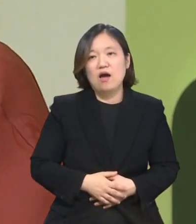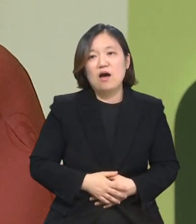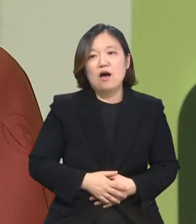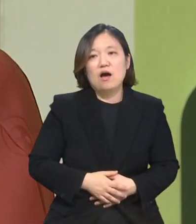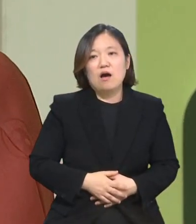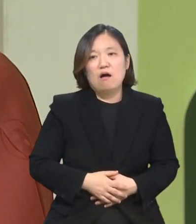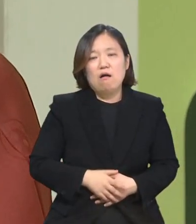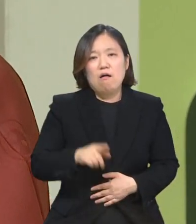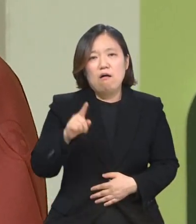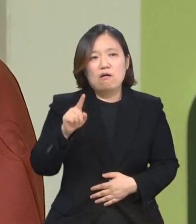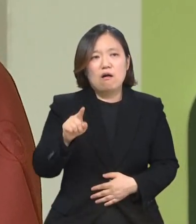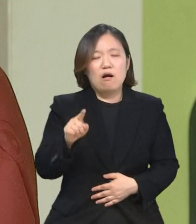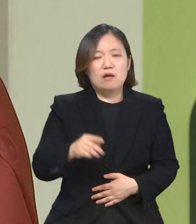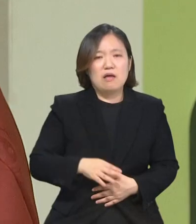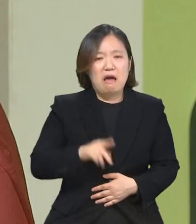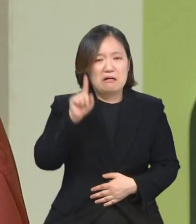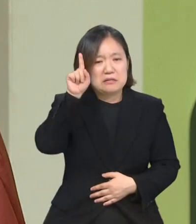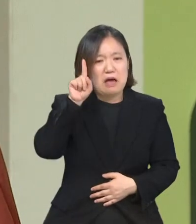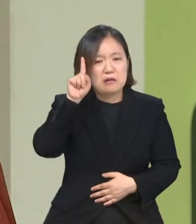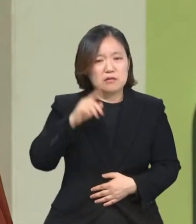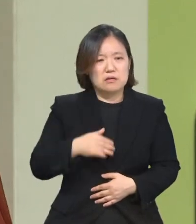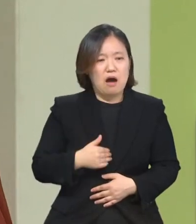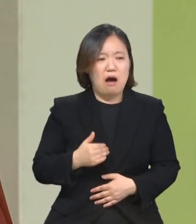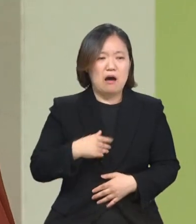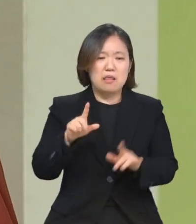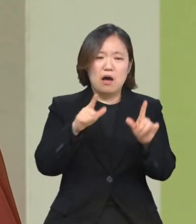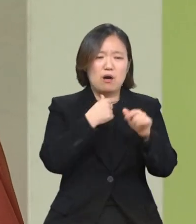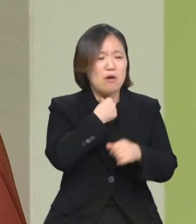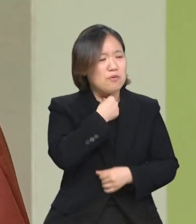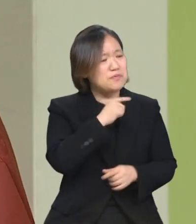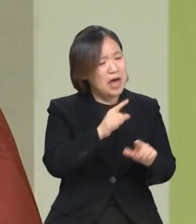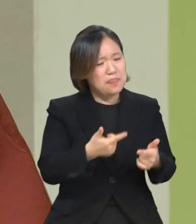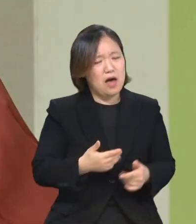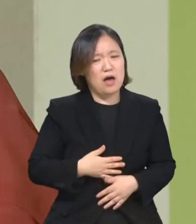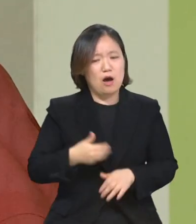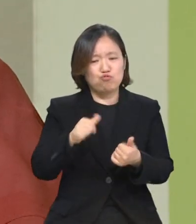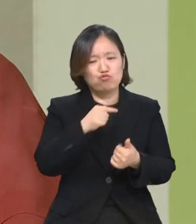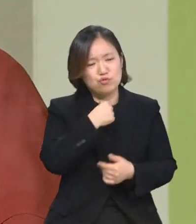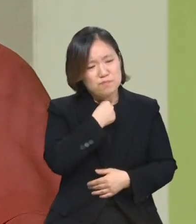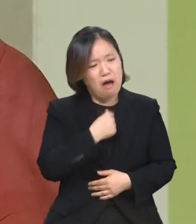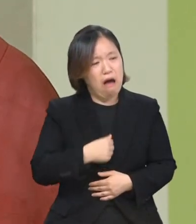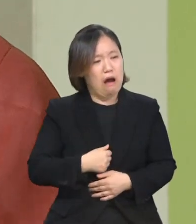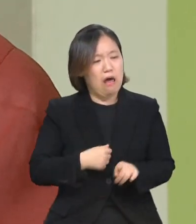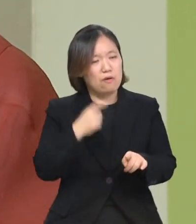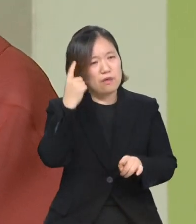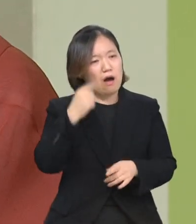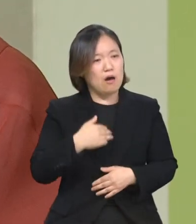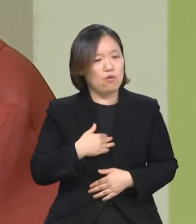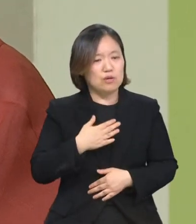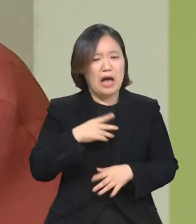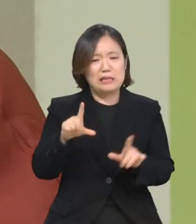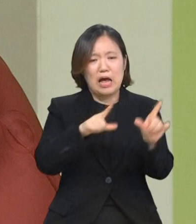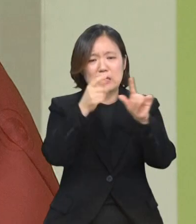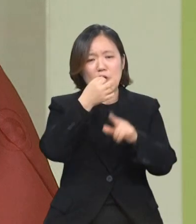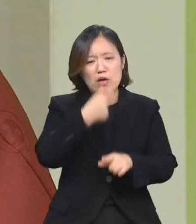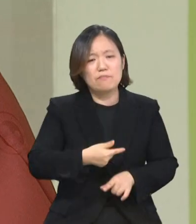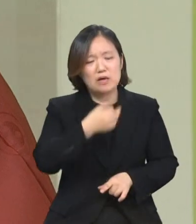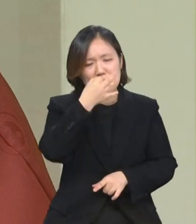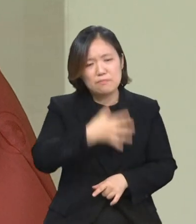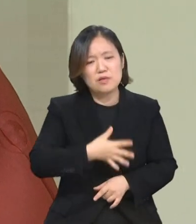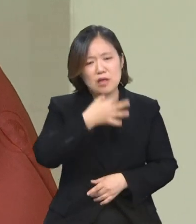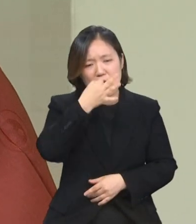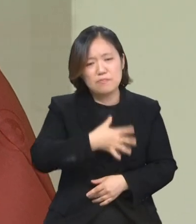그러다 보니까 그런 것들이 이제 막 내가 왜 사나 내가 왜 사나 사는게 힘들다 사는게 힘들다 하다